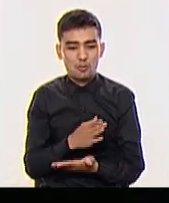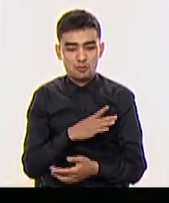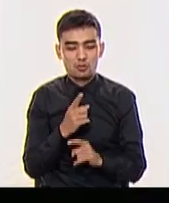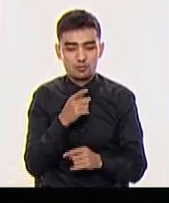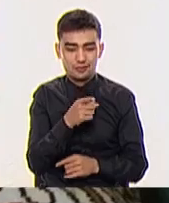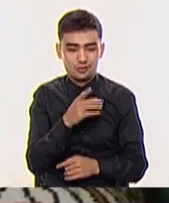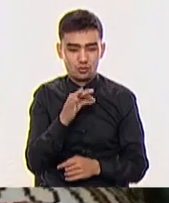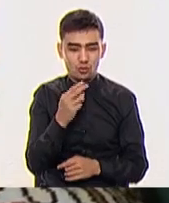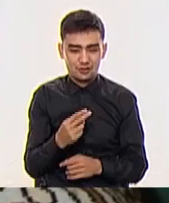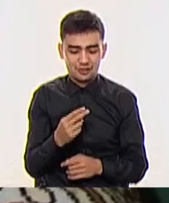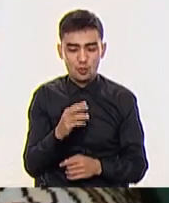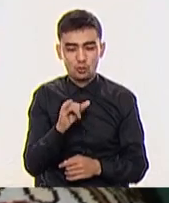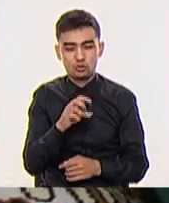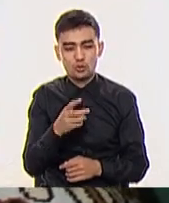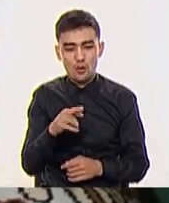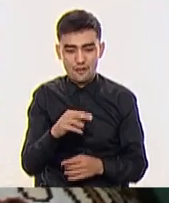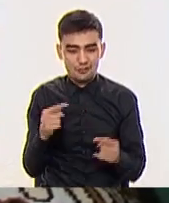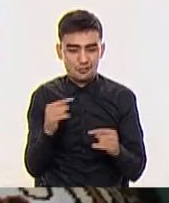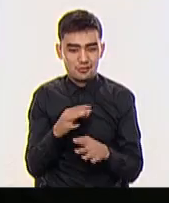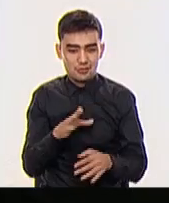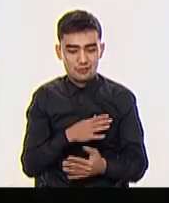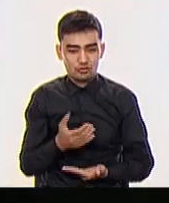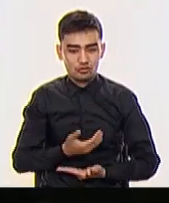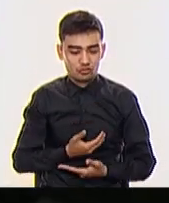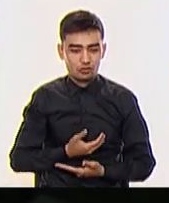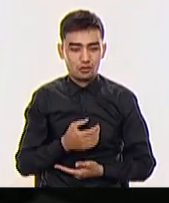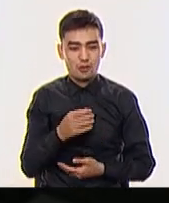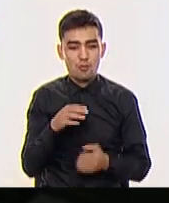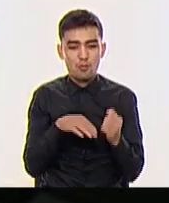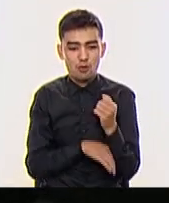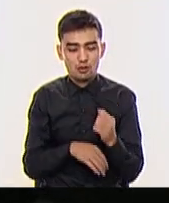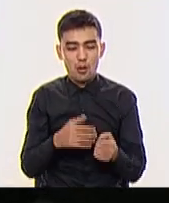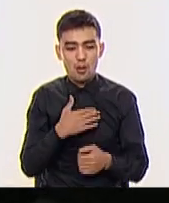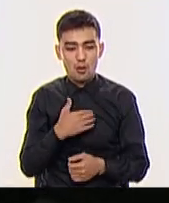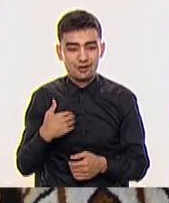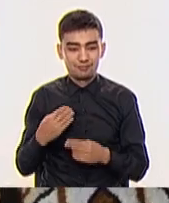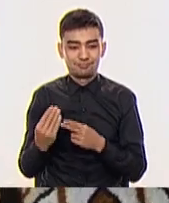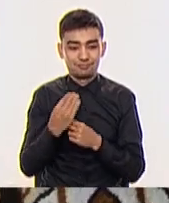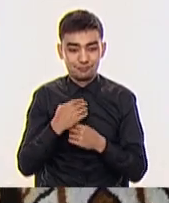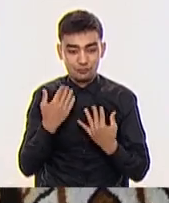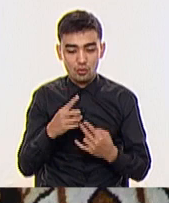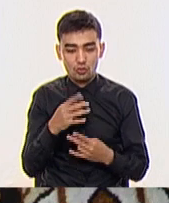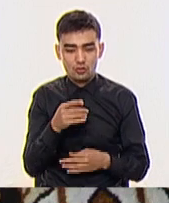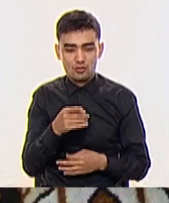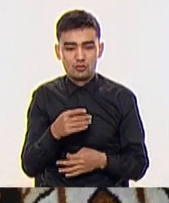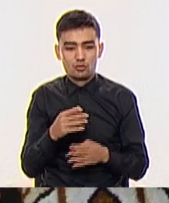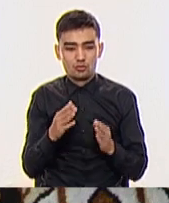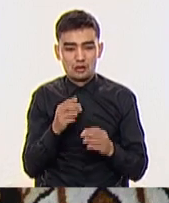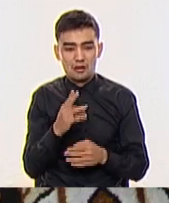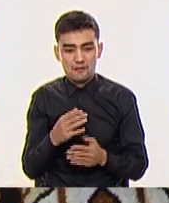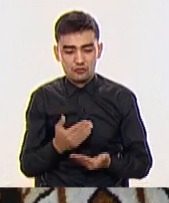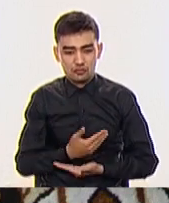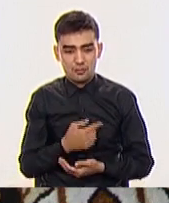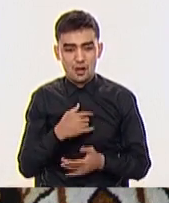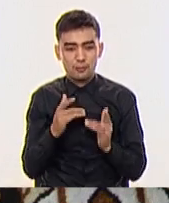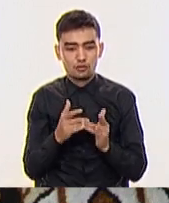его социально-бытовые условия не подходят для проживания после пересадки легких. Мы снимаем комнату